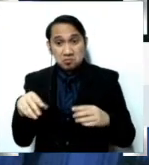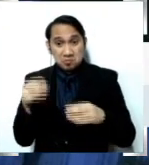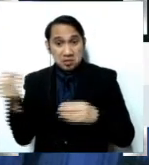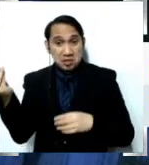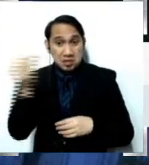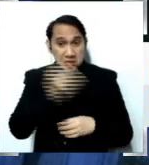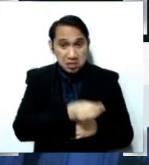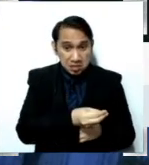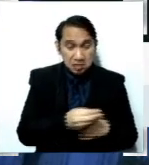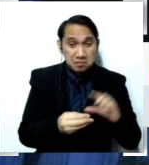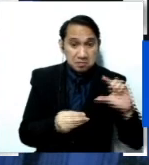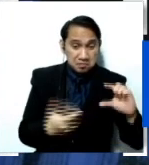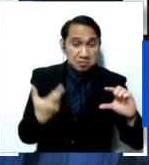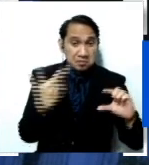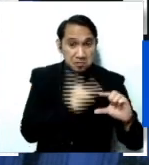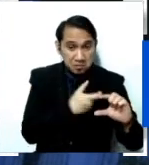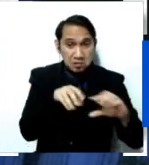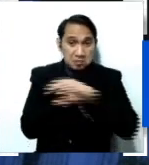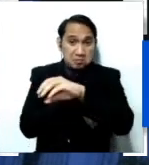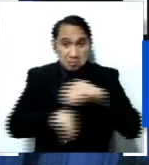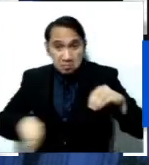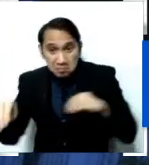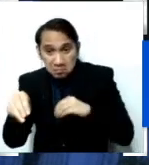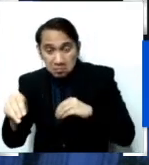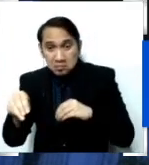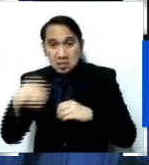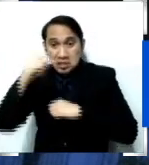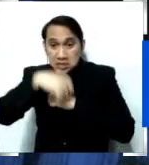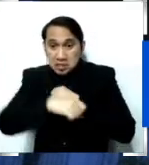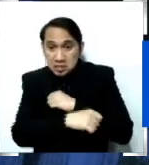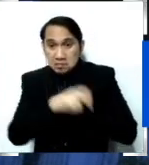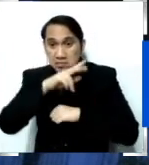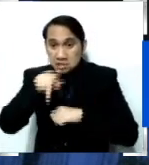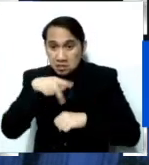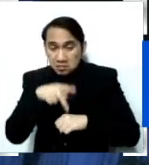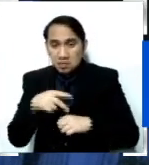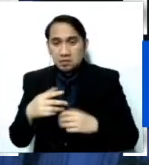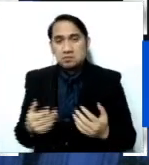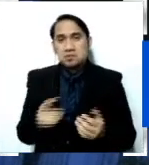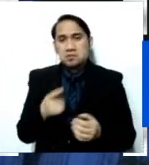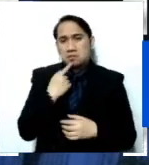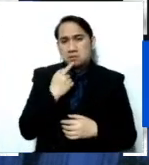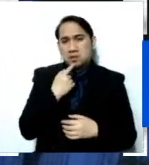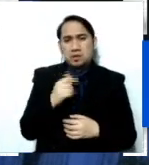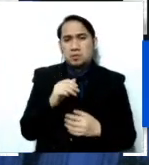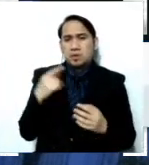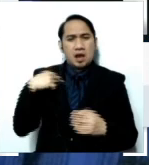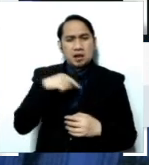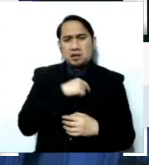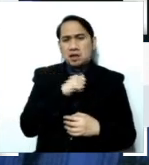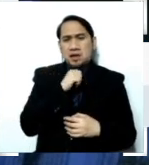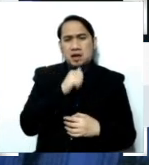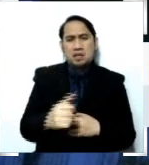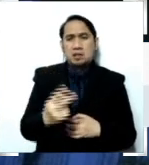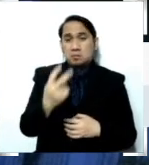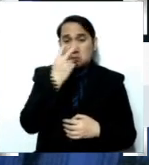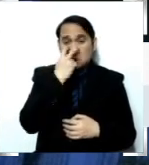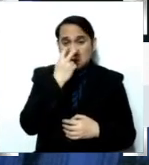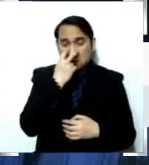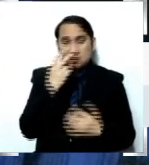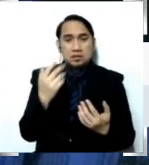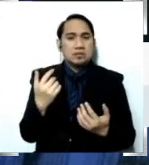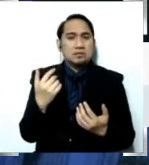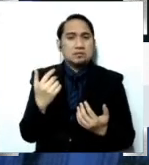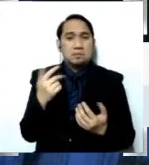tayo bulag sa mga tulong na natatanggap natin, at huwag po natin kalimutan na hindi lang po nagbigay ng